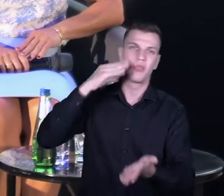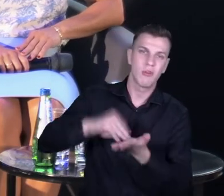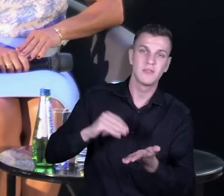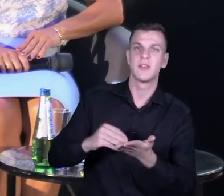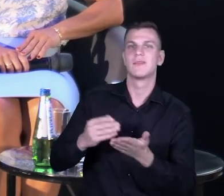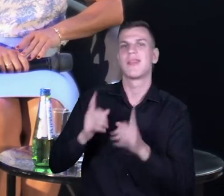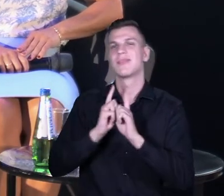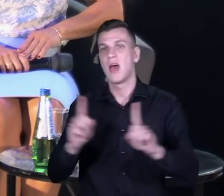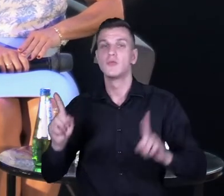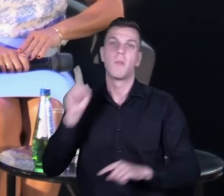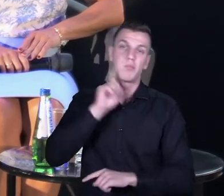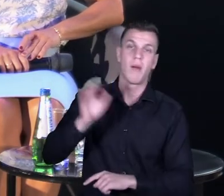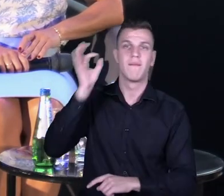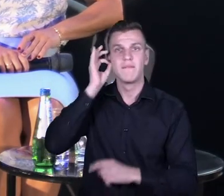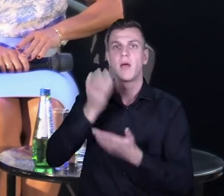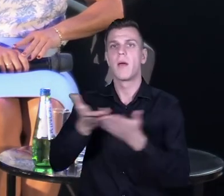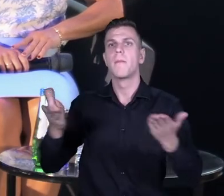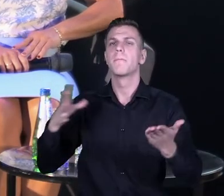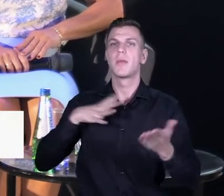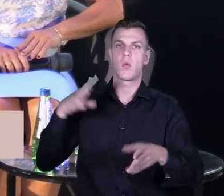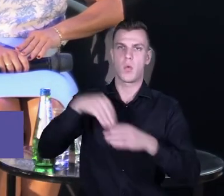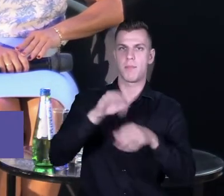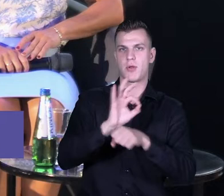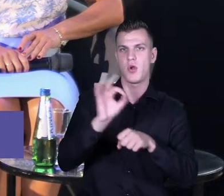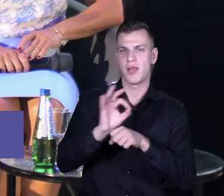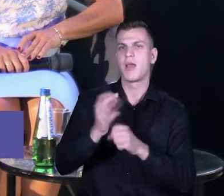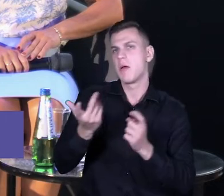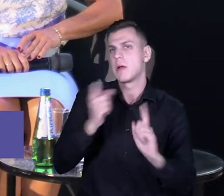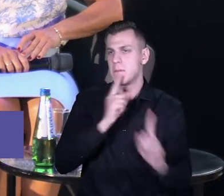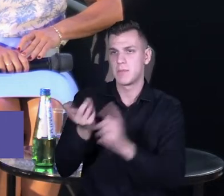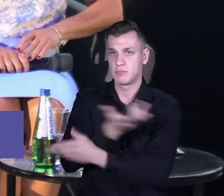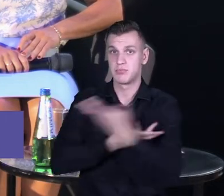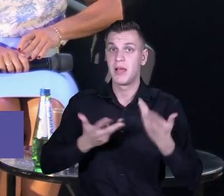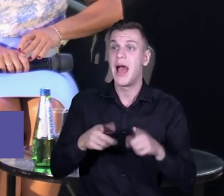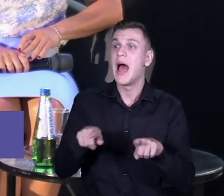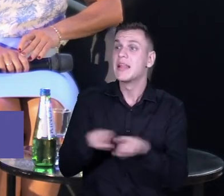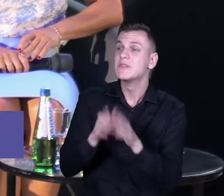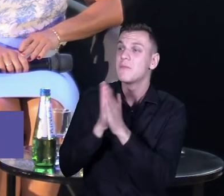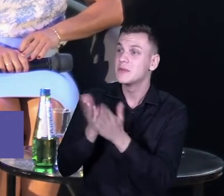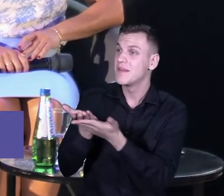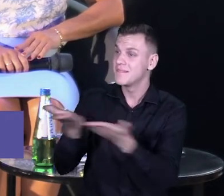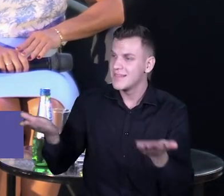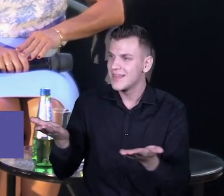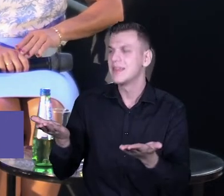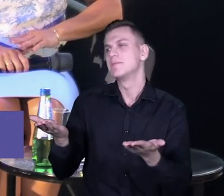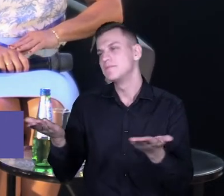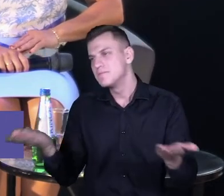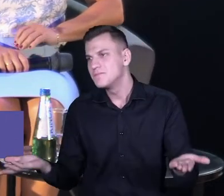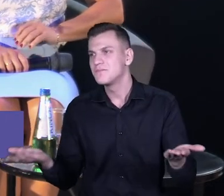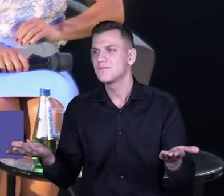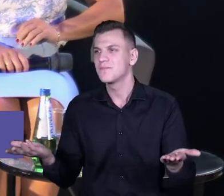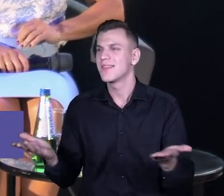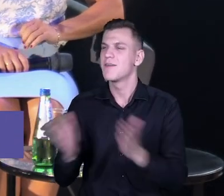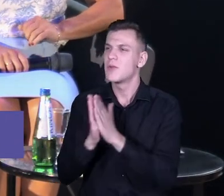nauczycielek w projekcie. A bardzo jestem ciekawa i chciałabym was poprosić o to, żebyście wy też zechciały się podzielić tym,